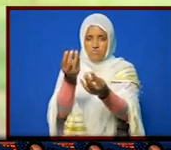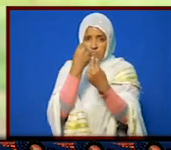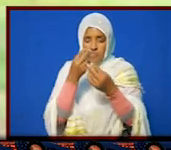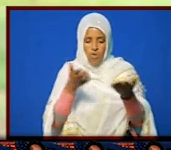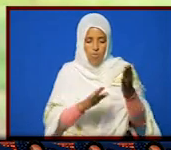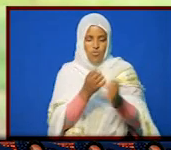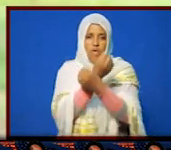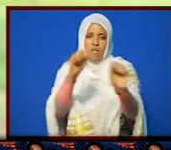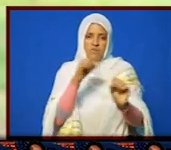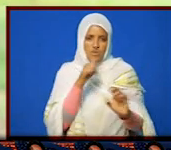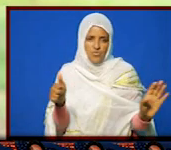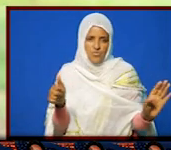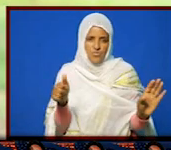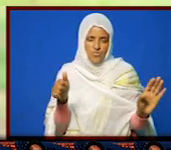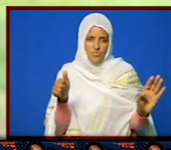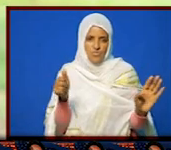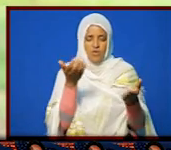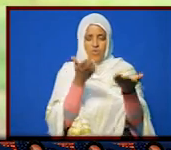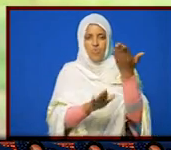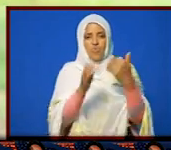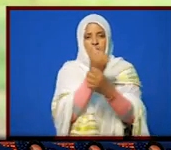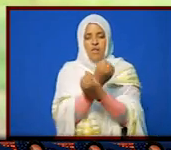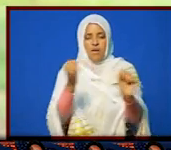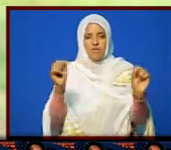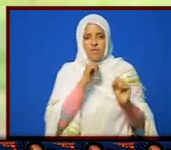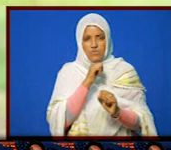ከሞት አላዳናቸው ማለ ከሞት አላዳናቸው።